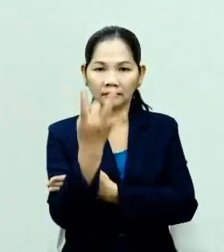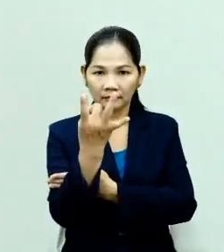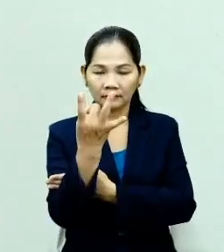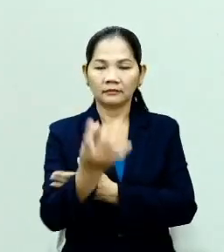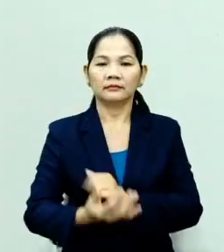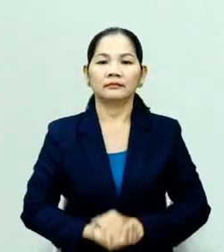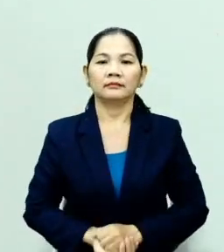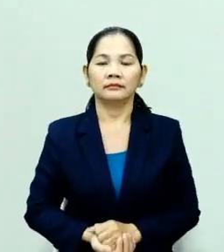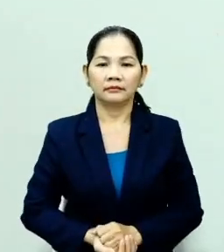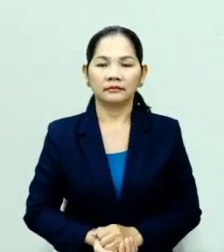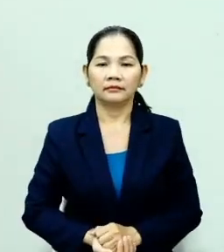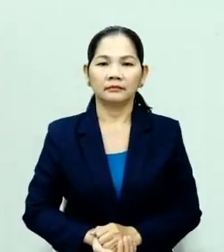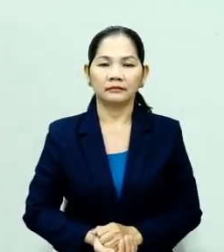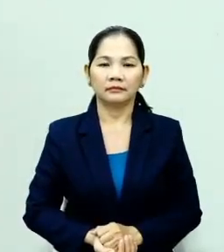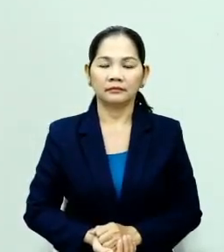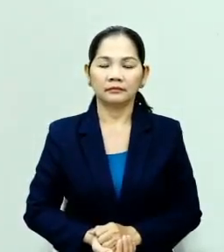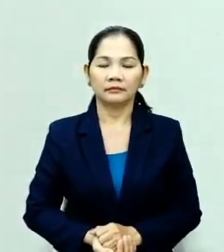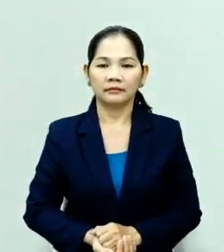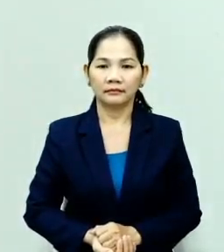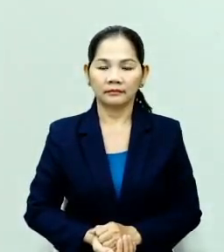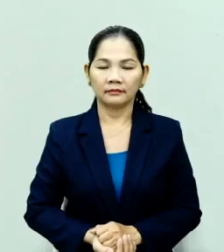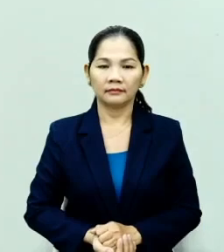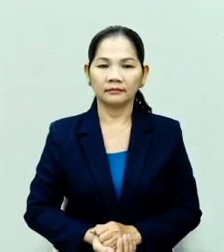lầm. Chà, lọ nha.